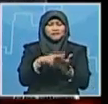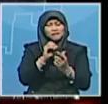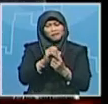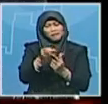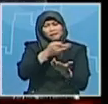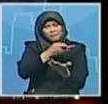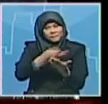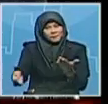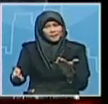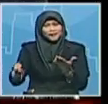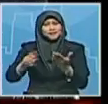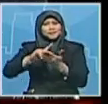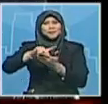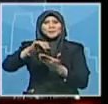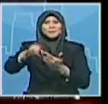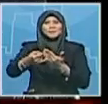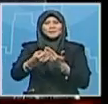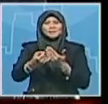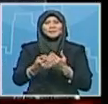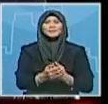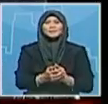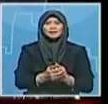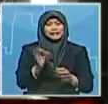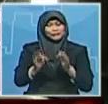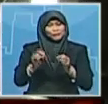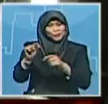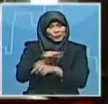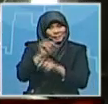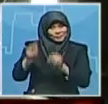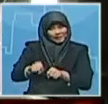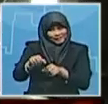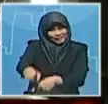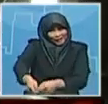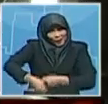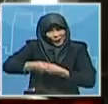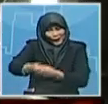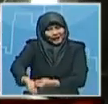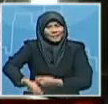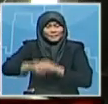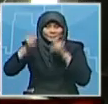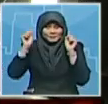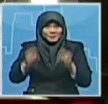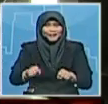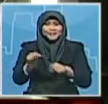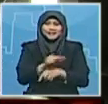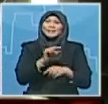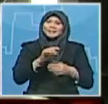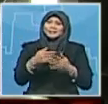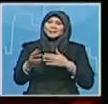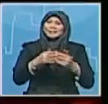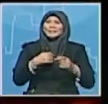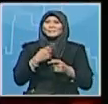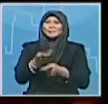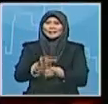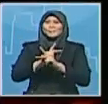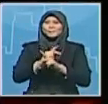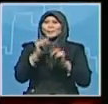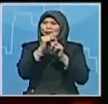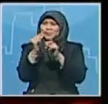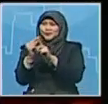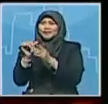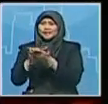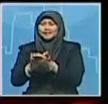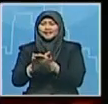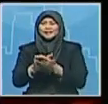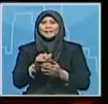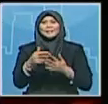kegagalan pelaksanaan projek itu sendiri. Maksudnya kalau perlu guna cangkul, cangkullah. Cangkullah. Cangkul ready. Saya nak pinjam istilah tu nanti Datuk Seri. Saya nak guna di